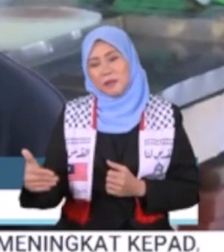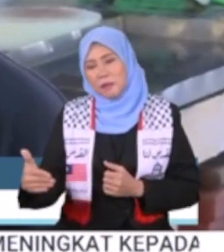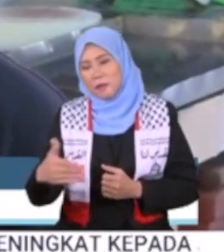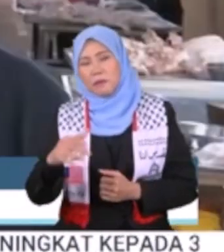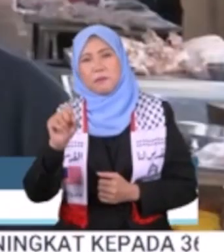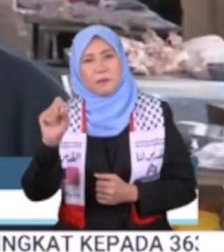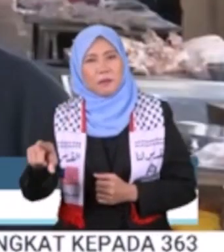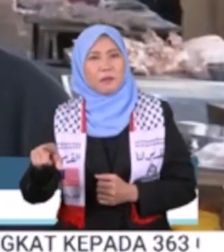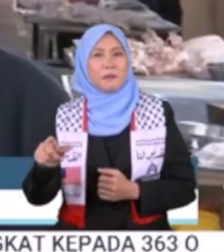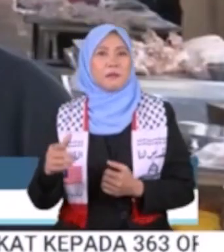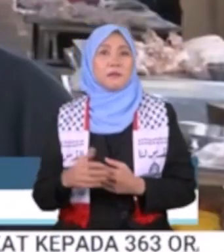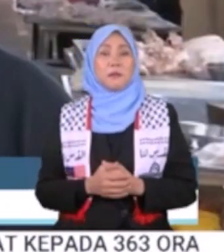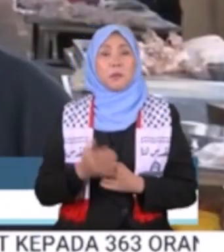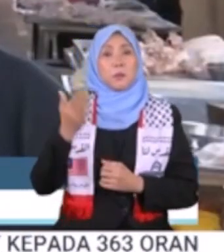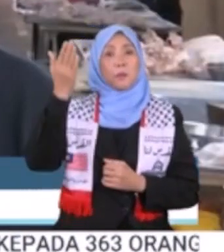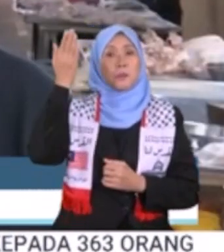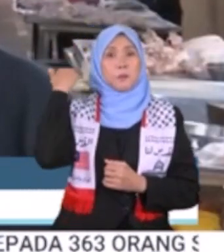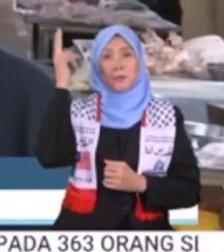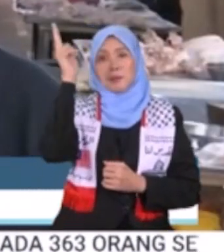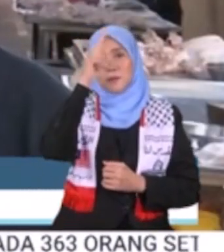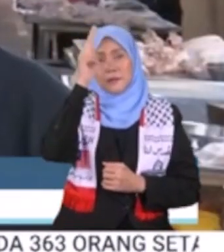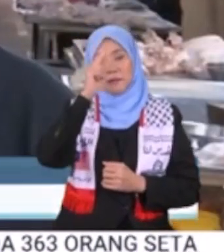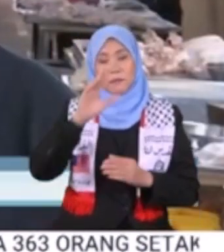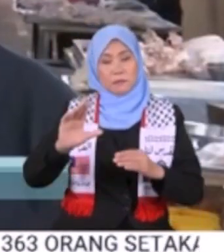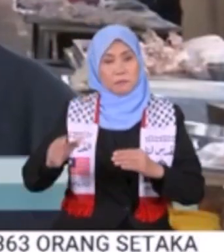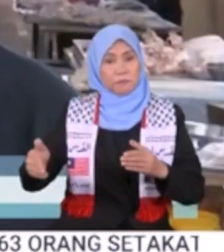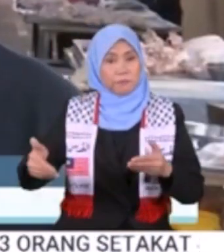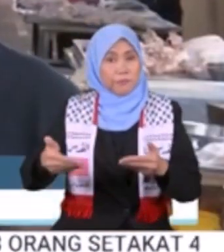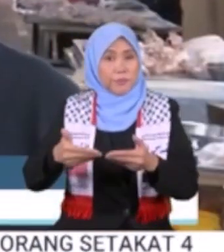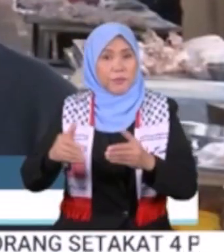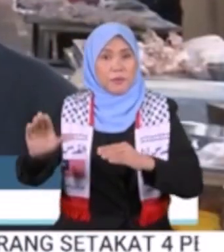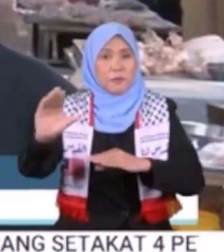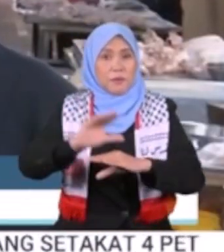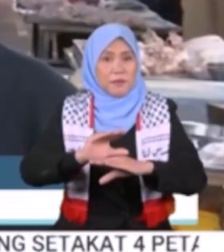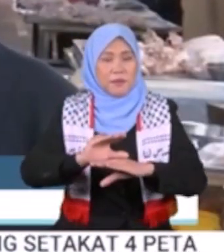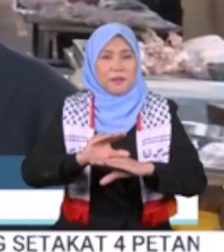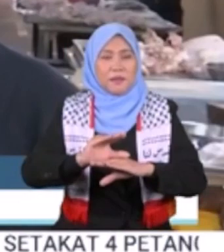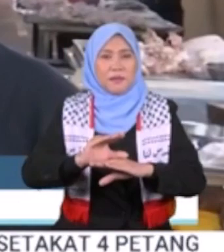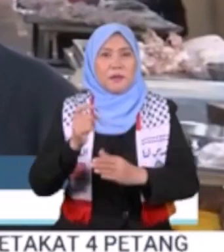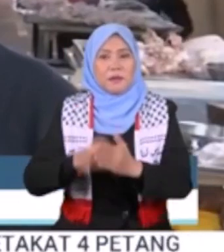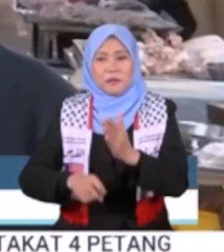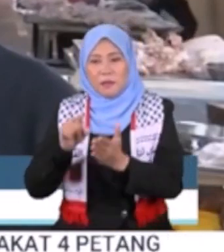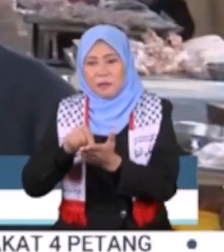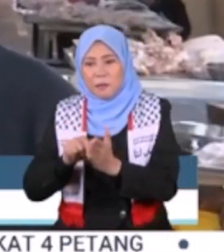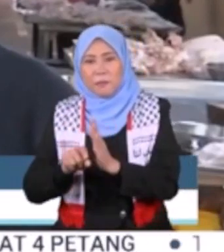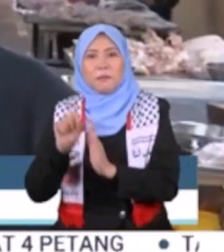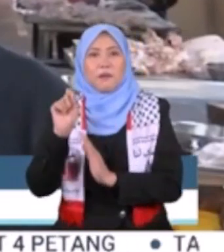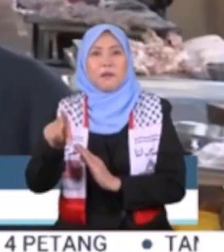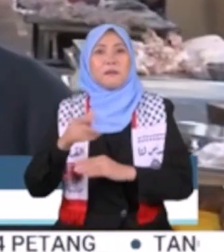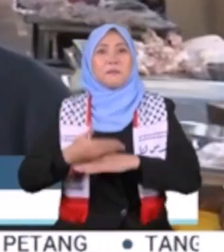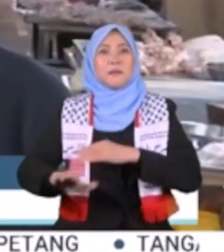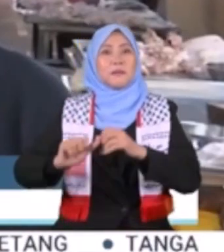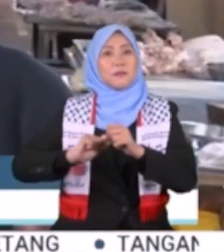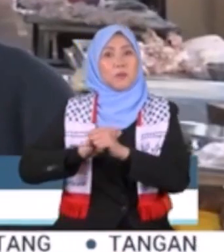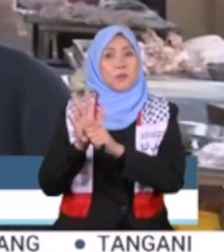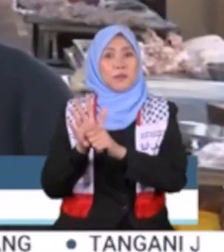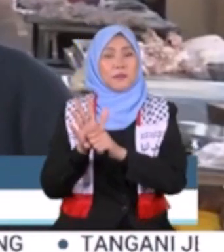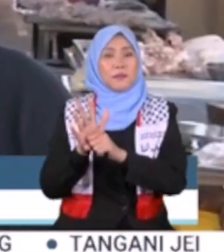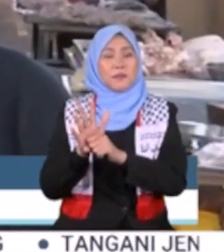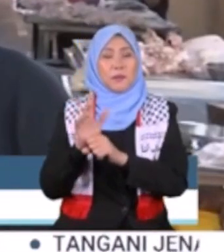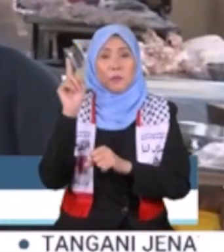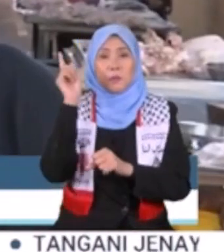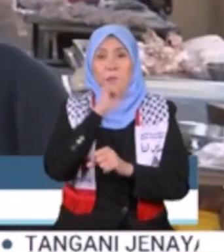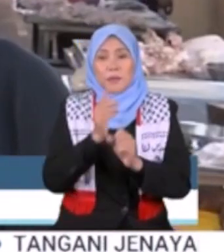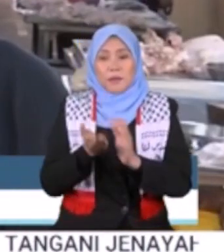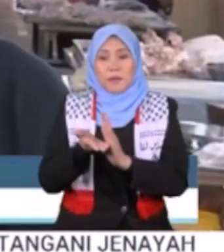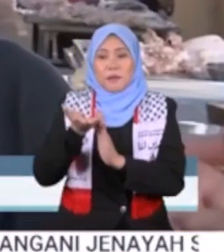dah mahal. Gitu. Dulu kajian kena subsidi ni, masa harga tengah tinggi selepas COVID dulu, harga